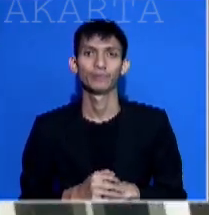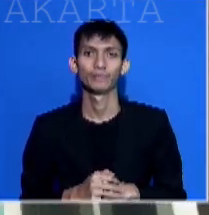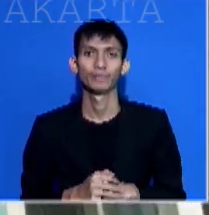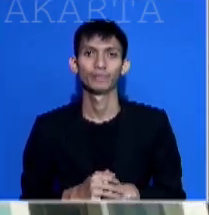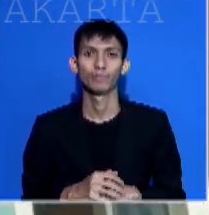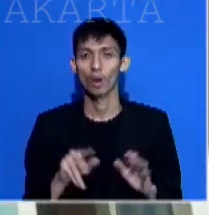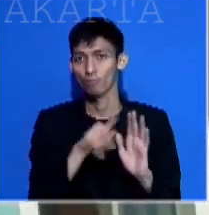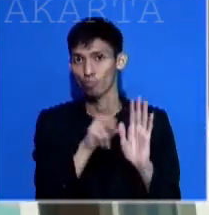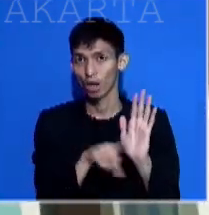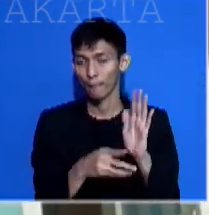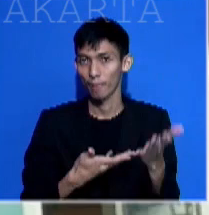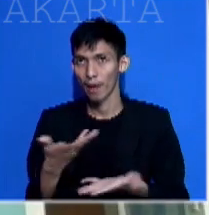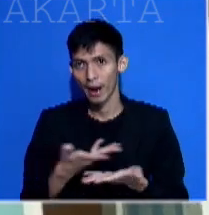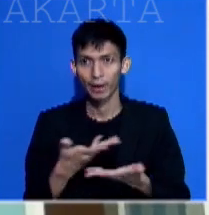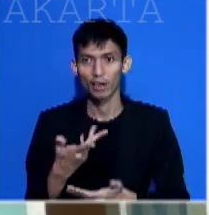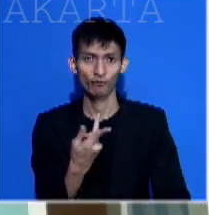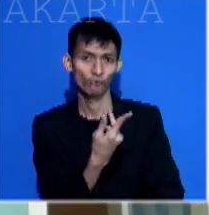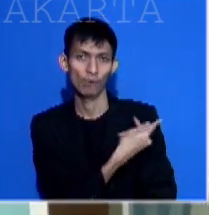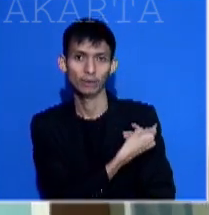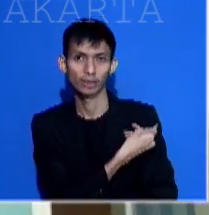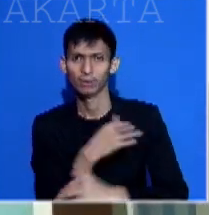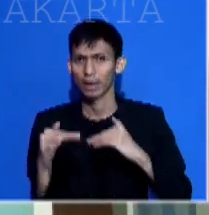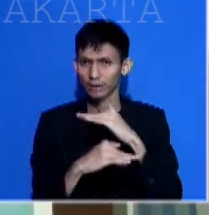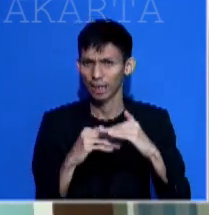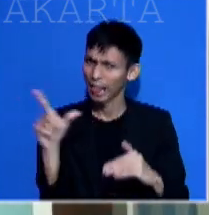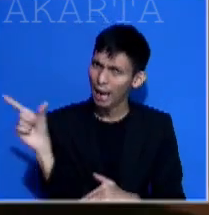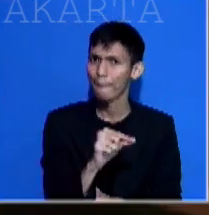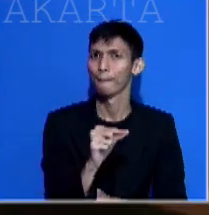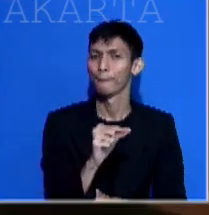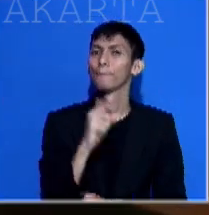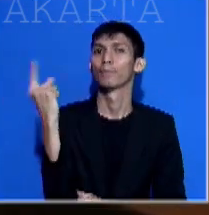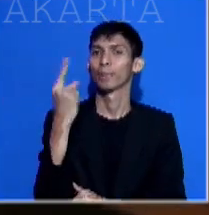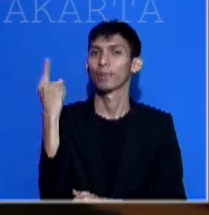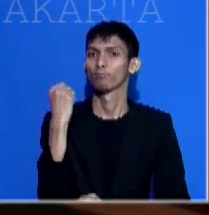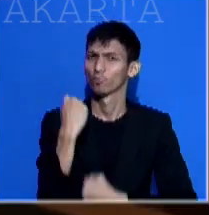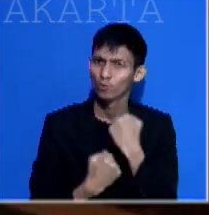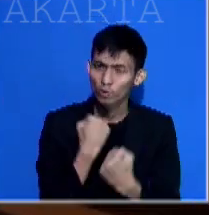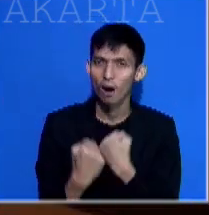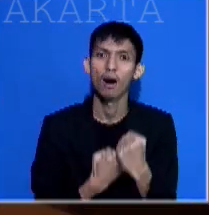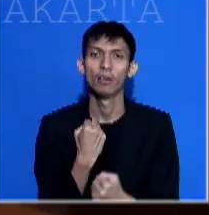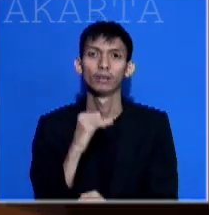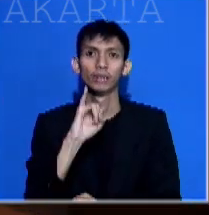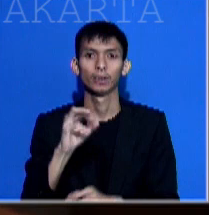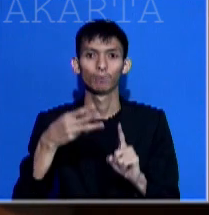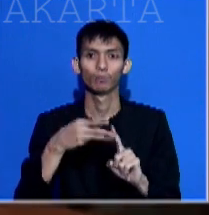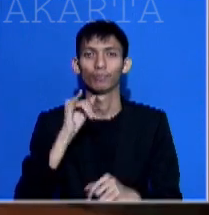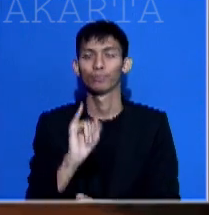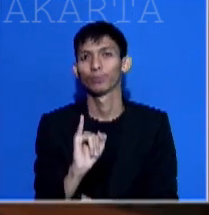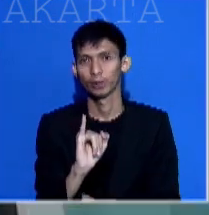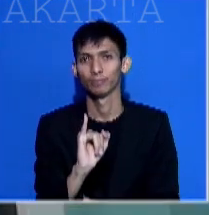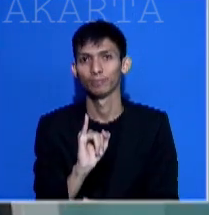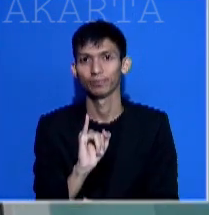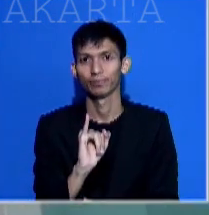Program pelayanan imunisasi dasar lengkap serentak nasional dilaksanakan oleh Ikatan Bidan Indonesia DIY diawali di tempat praktek